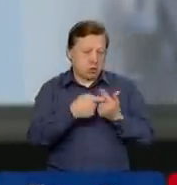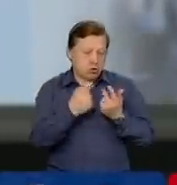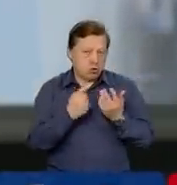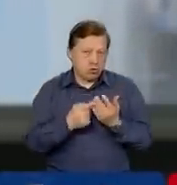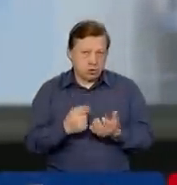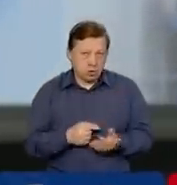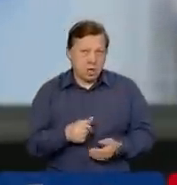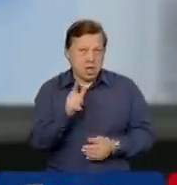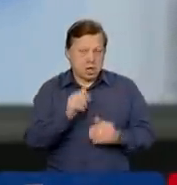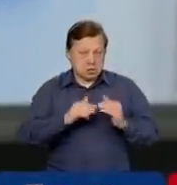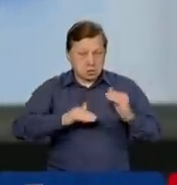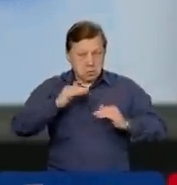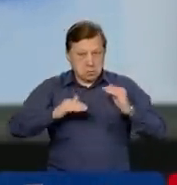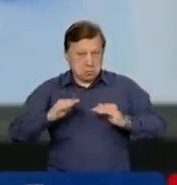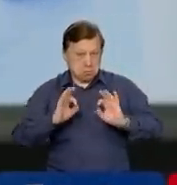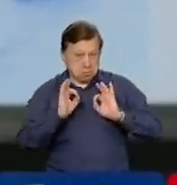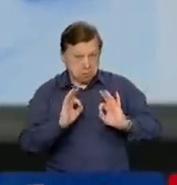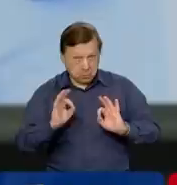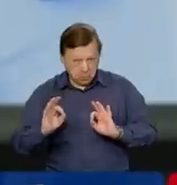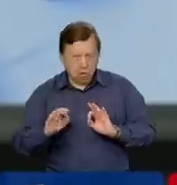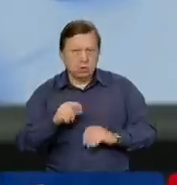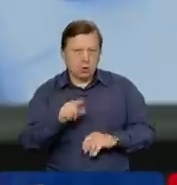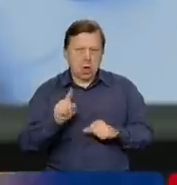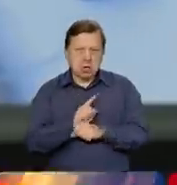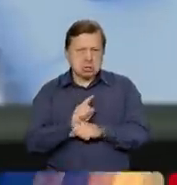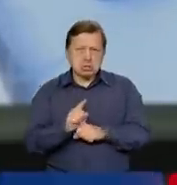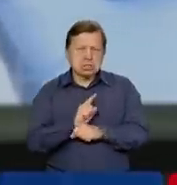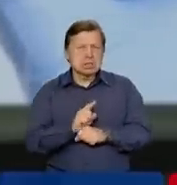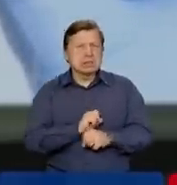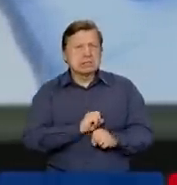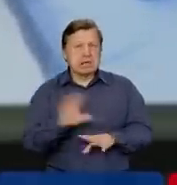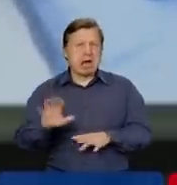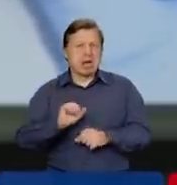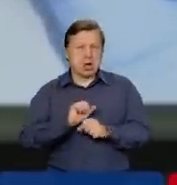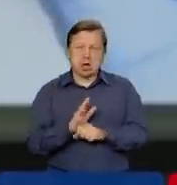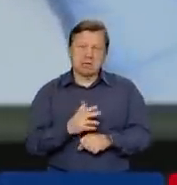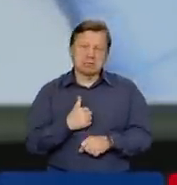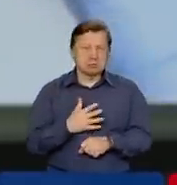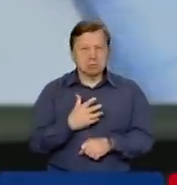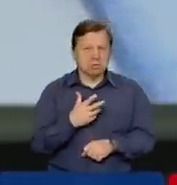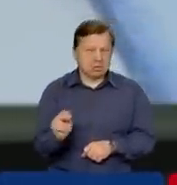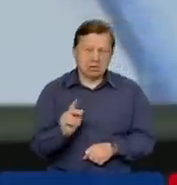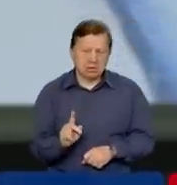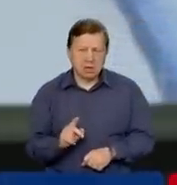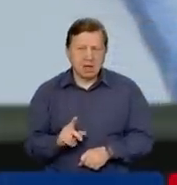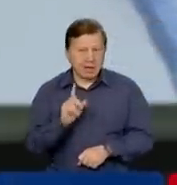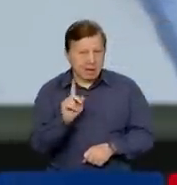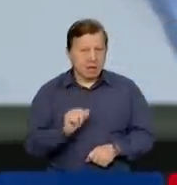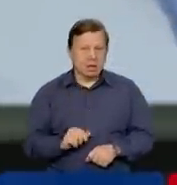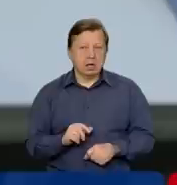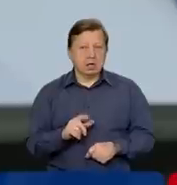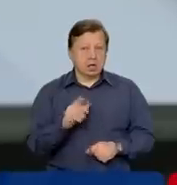stan wyrównany, to tutaj nie widzę wzrostu ryzyka samego zakażenia. Natomiast już w sytuacji zachorowania